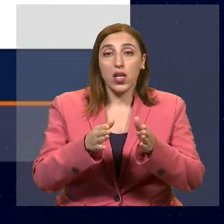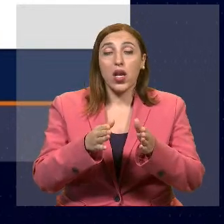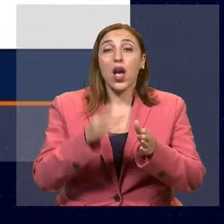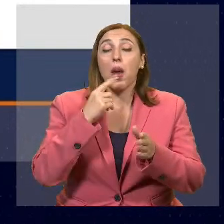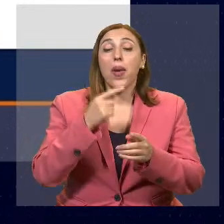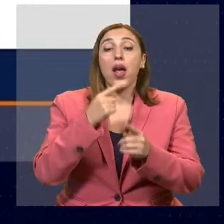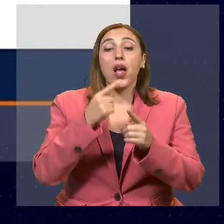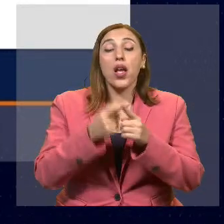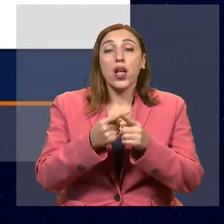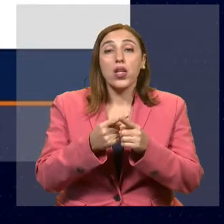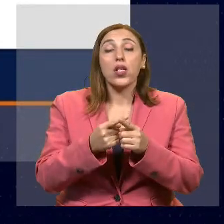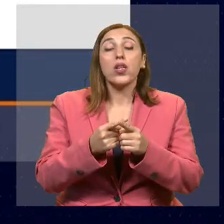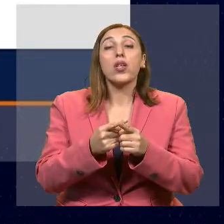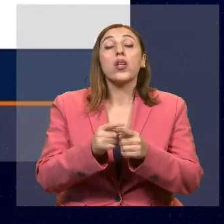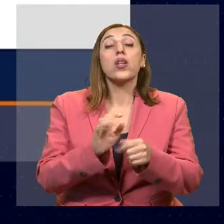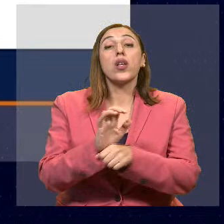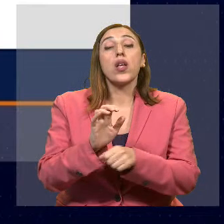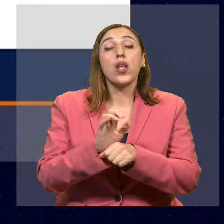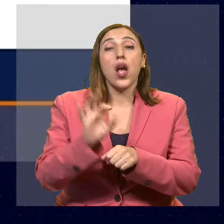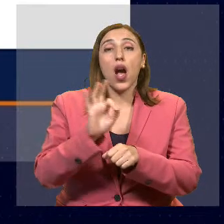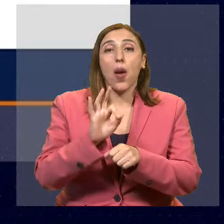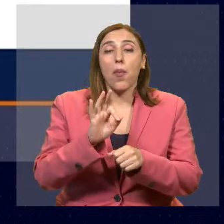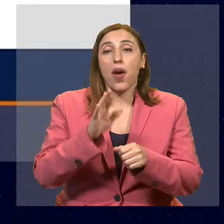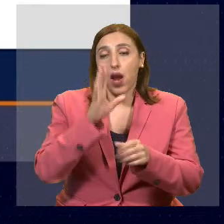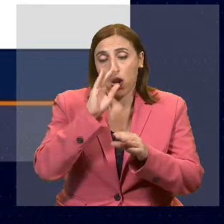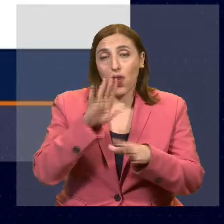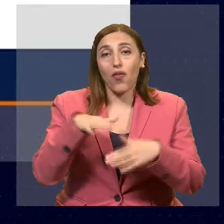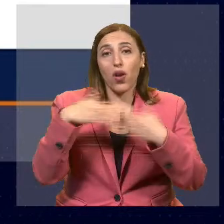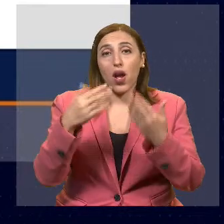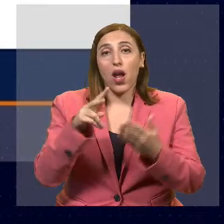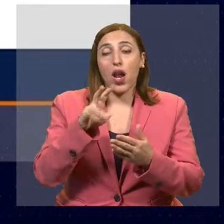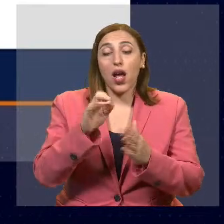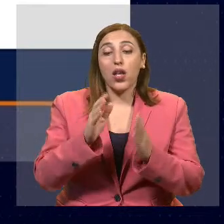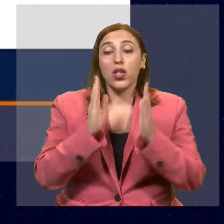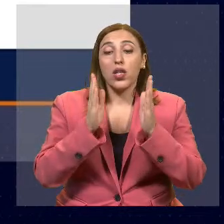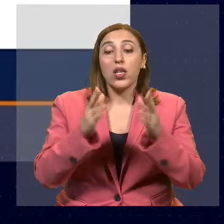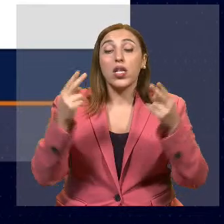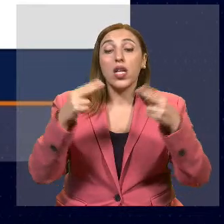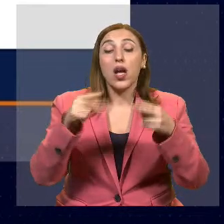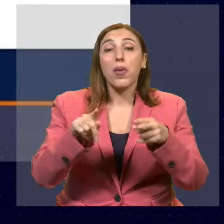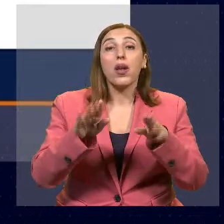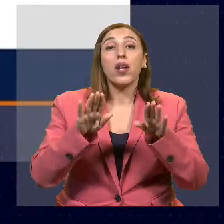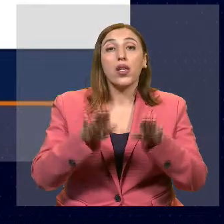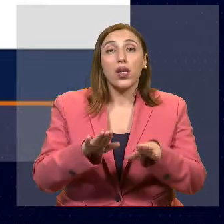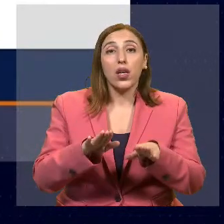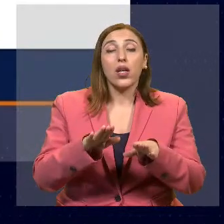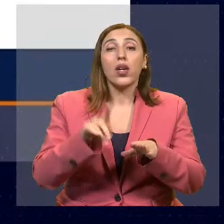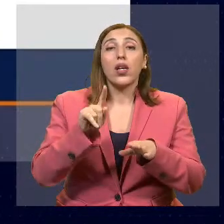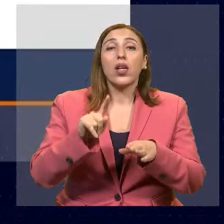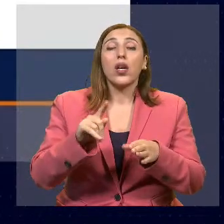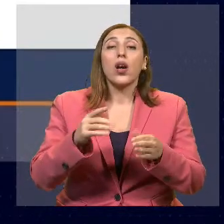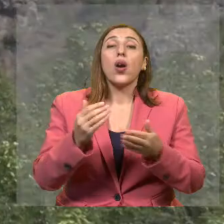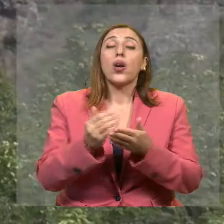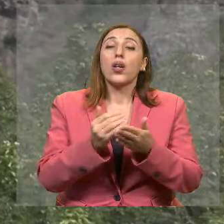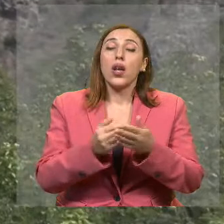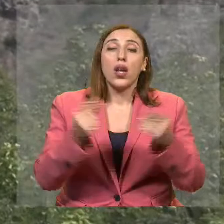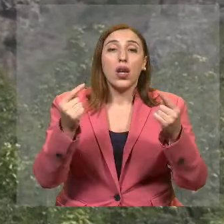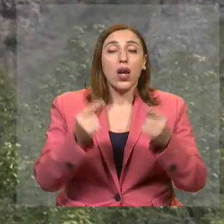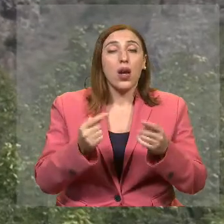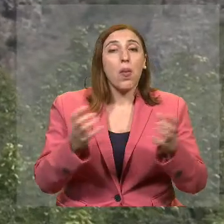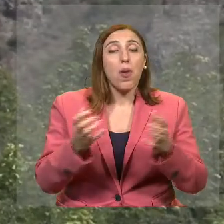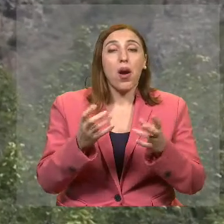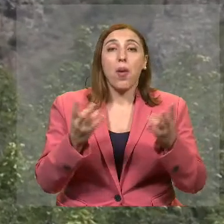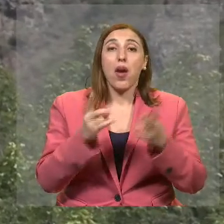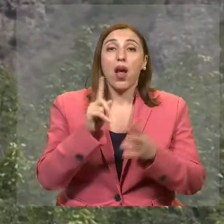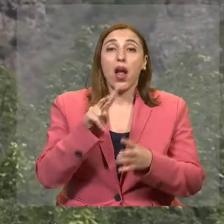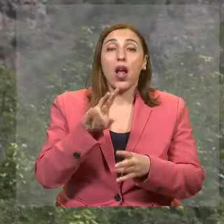բեռների փոխադրման համար պայմաններ ստեղծել Լաչինի սահմանային անցակետում սահմանային եւ մաքսային ընթացակարգերի պահպանմամբ։ Լաչինի